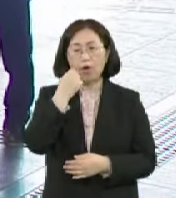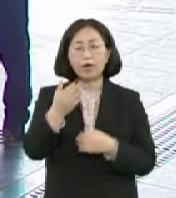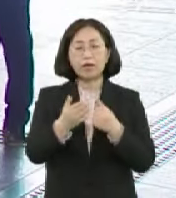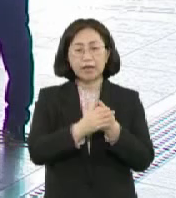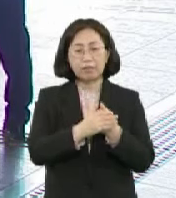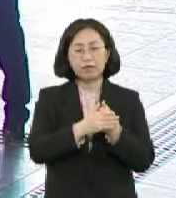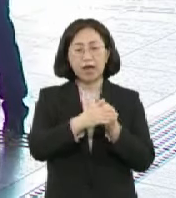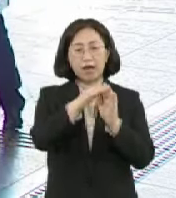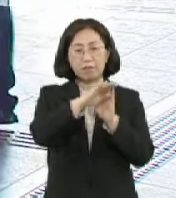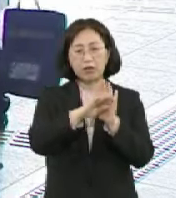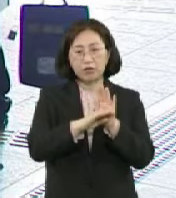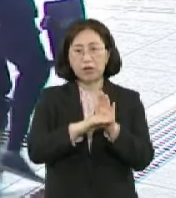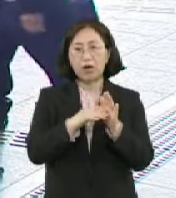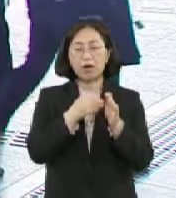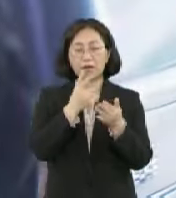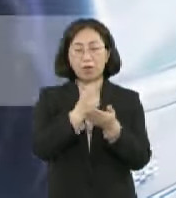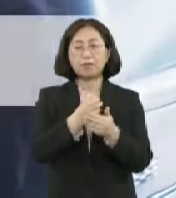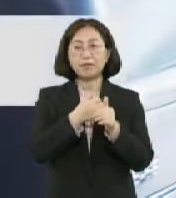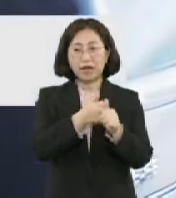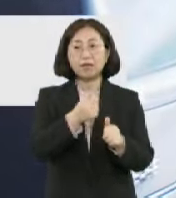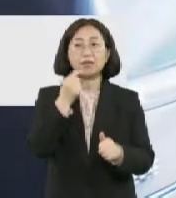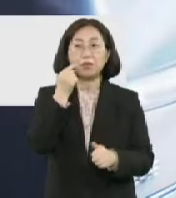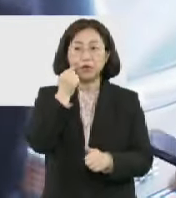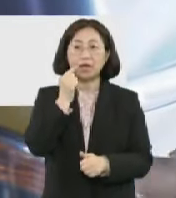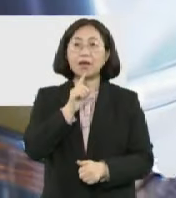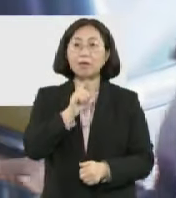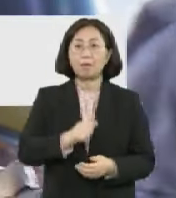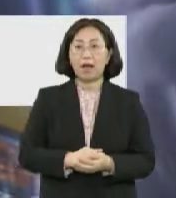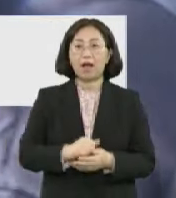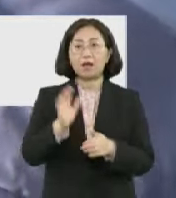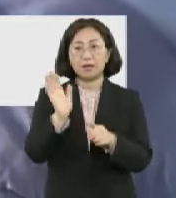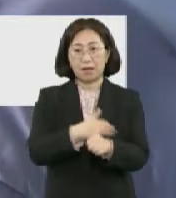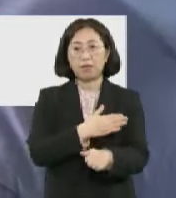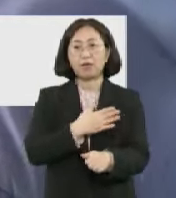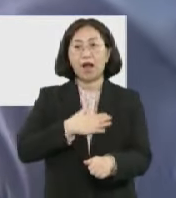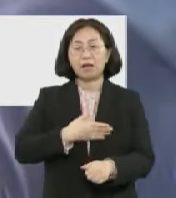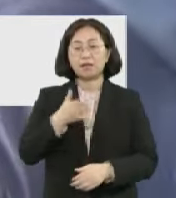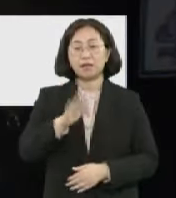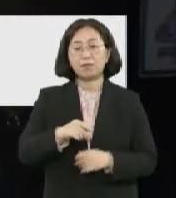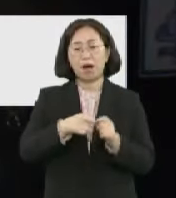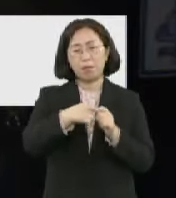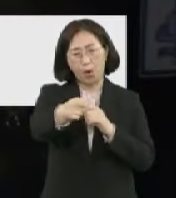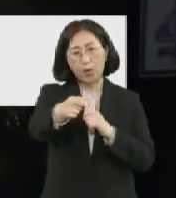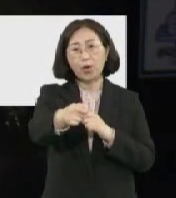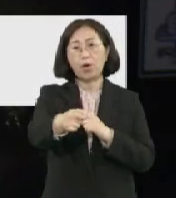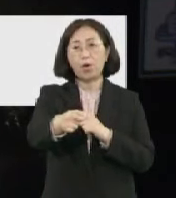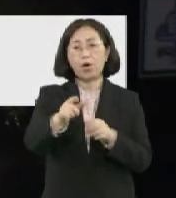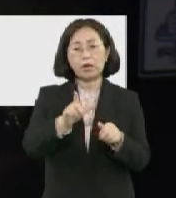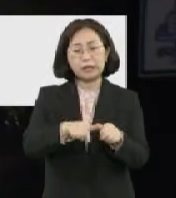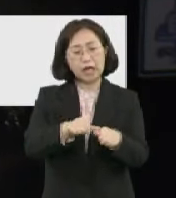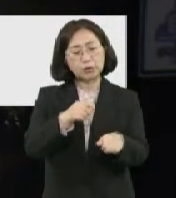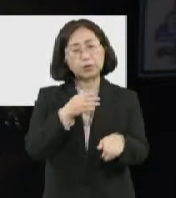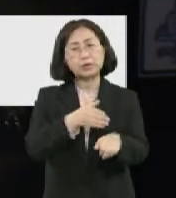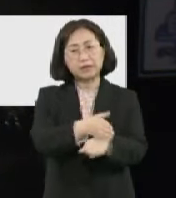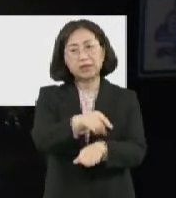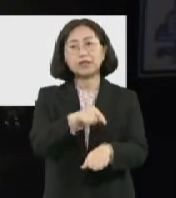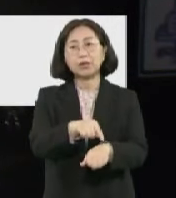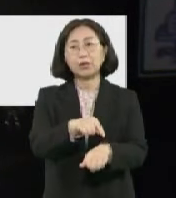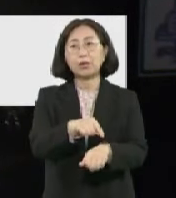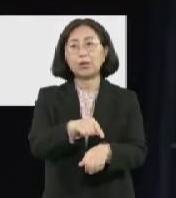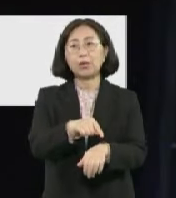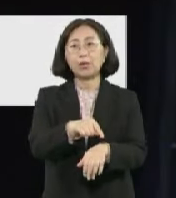못했다고 답했습니다. 잘못된 건 잘못된 거지만 일단 거리상 멀어서 시간도 늦은